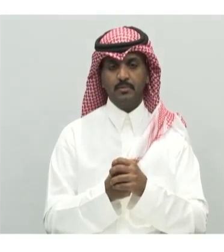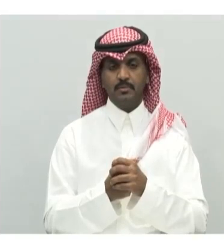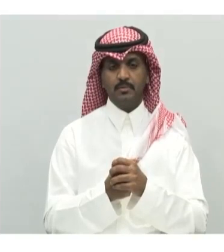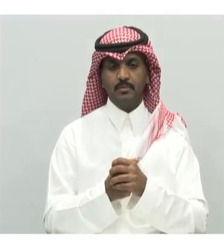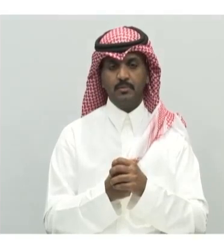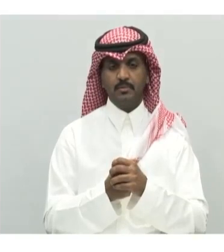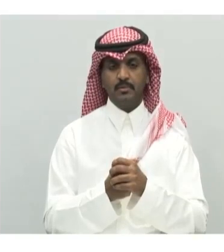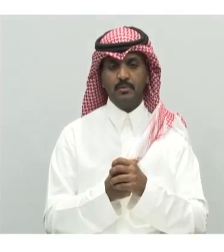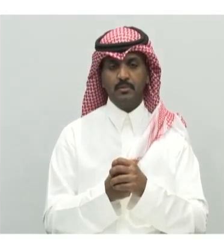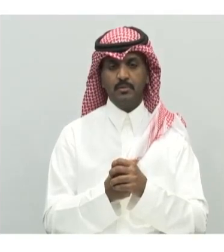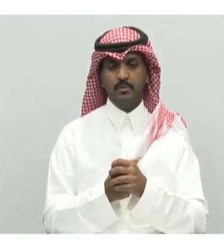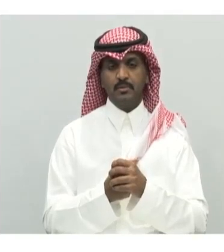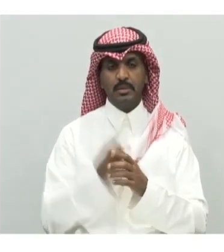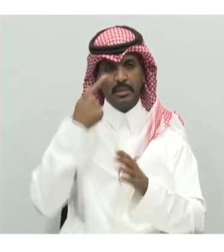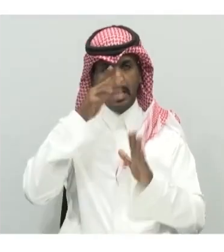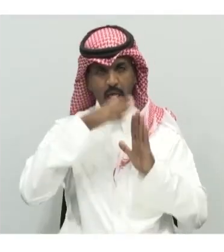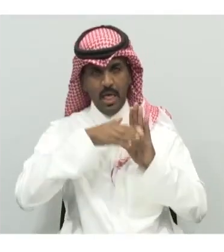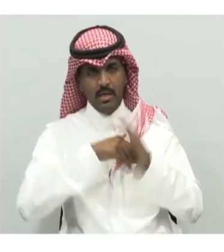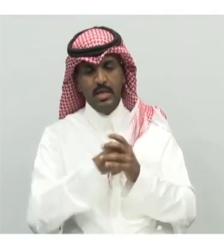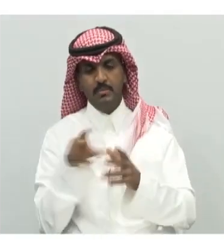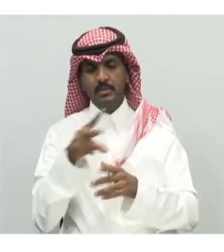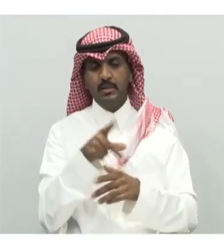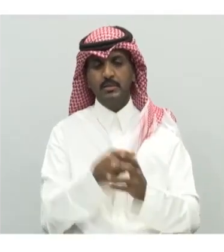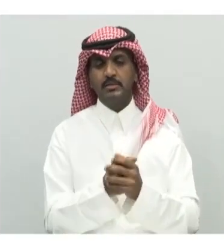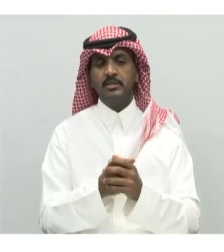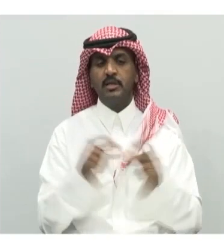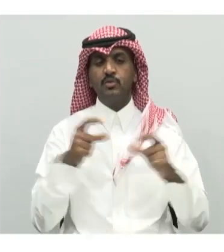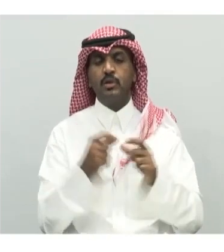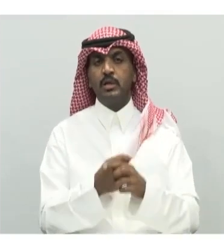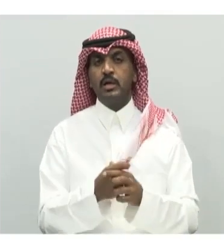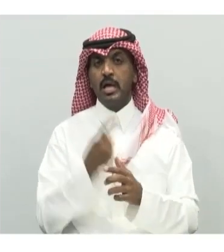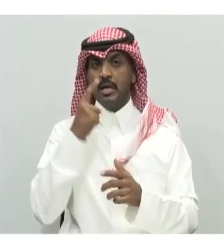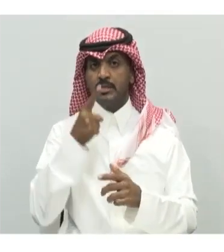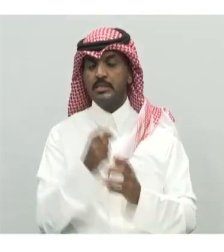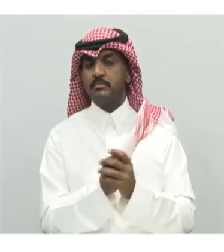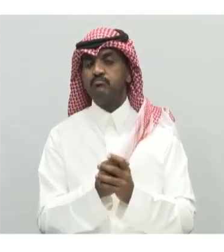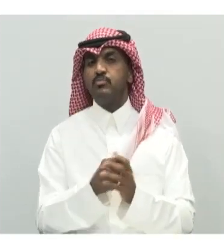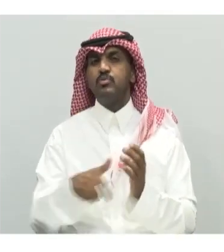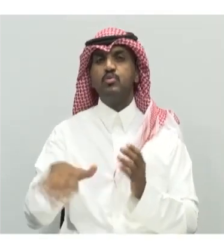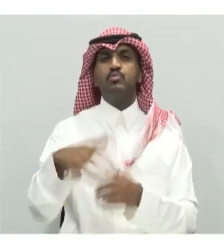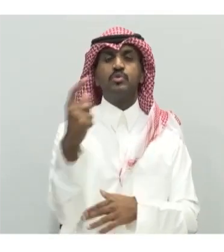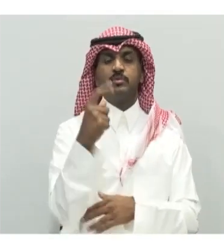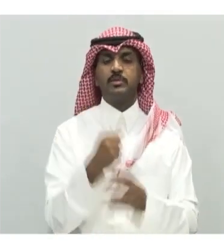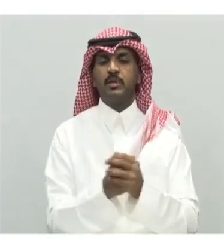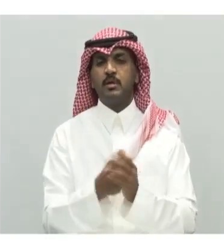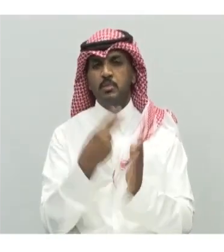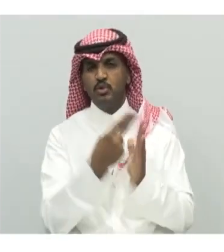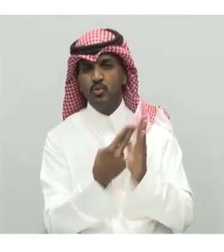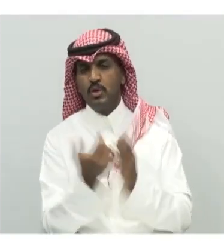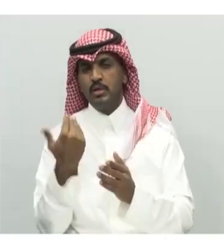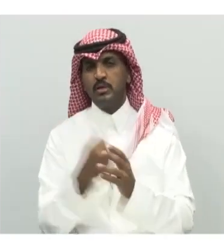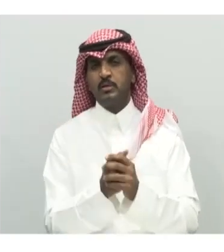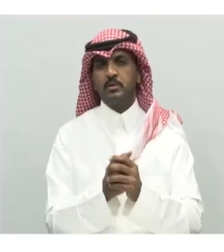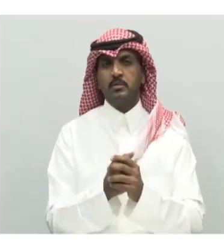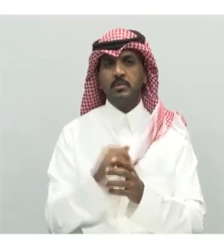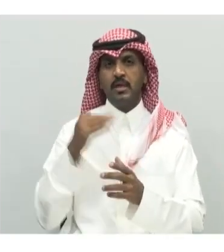ايضا الان سنطلع على بعض الامثله التي تدل على حرص المسلمين على ما دونه الاخرون من